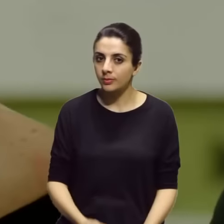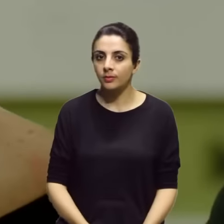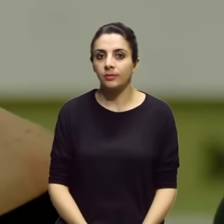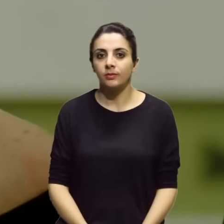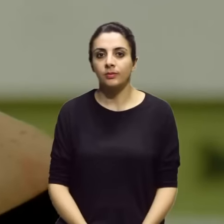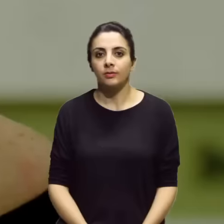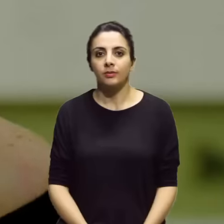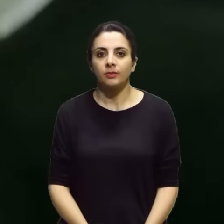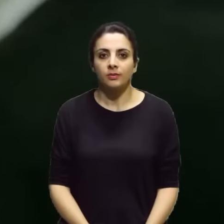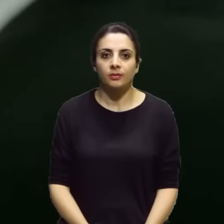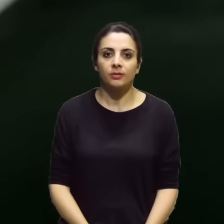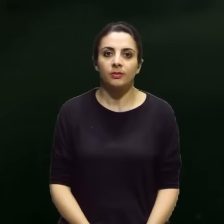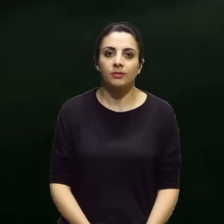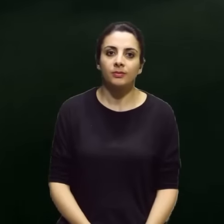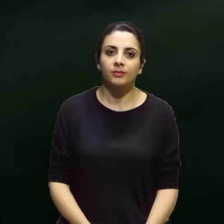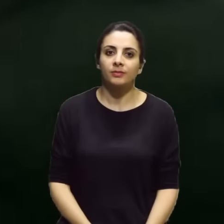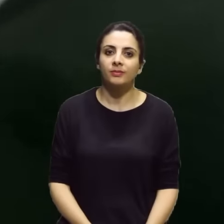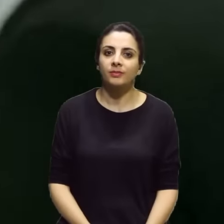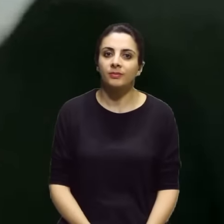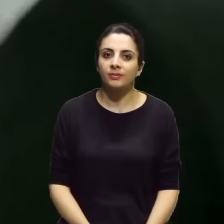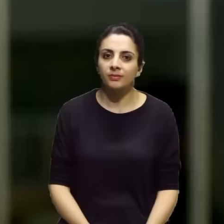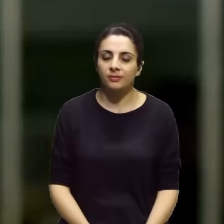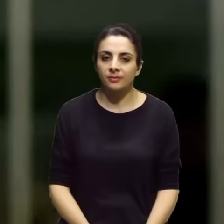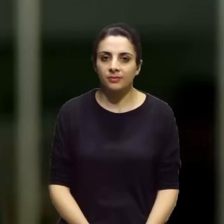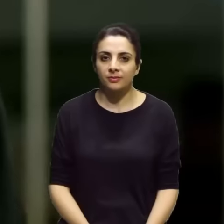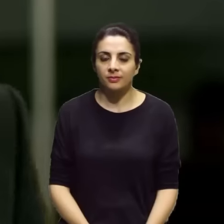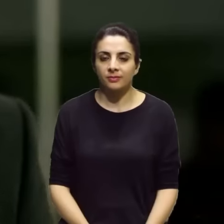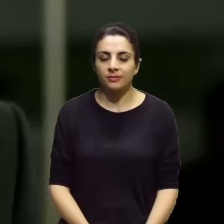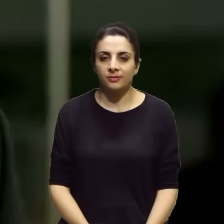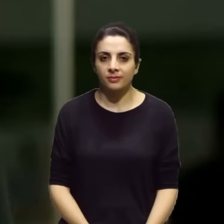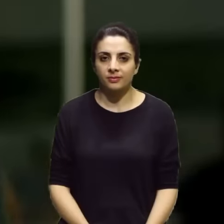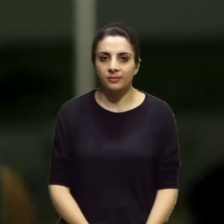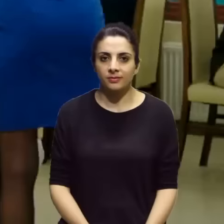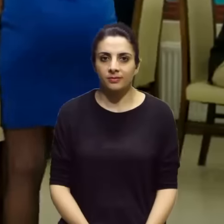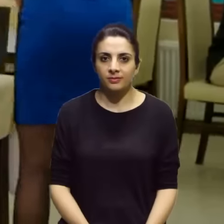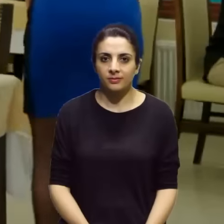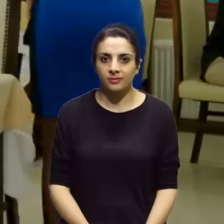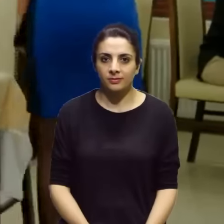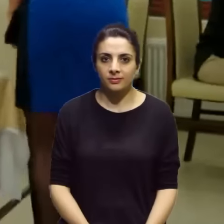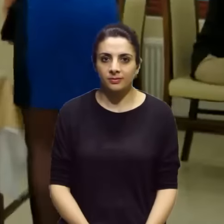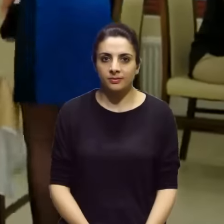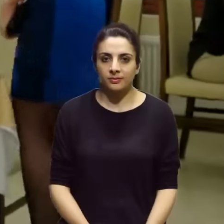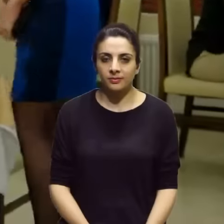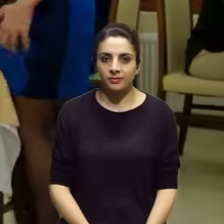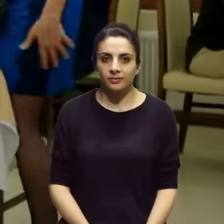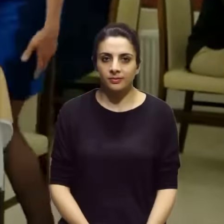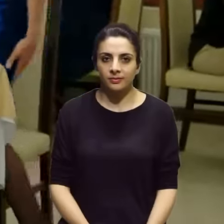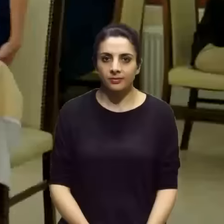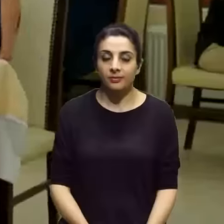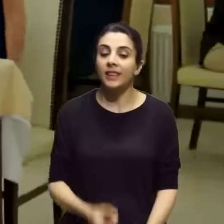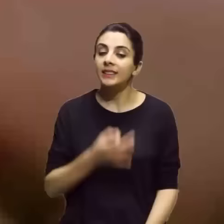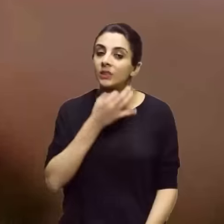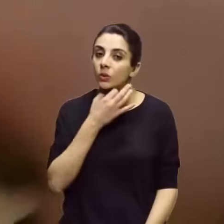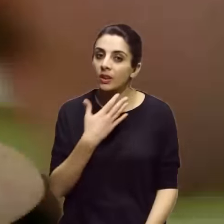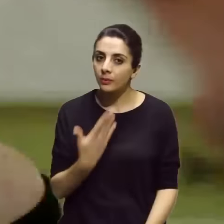Sevinç dilini yutmuş gibi gözünü Reyhan'dan alamıyor. Mazhar'la öylesine sıkıştılar. Sabri oturması için sandalyeye çekti.